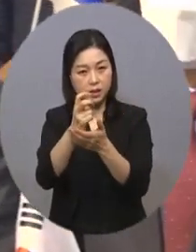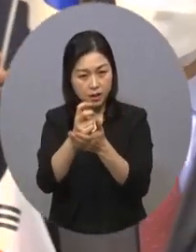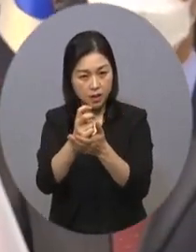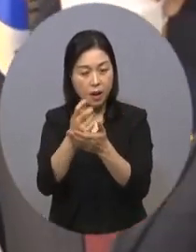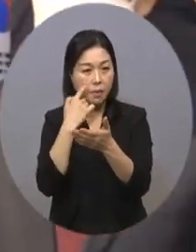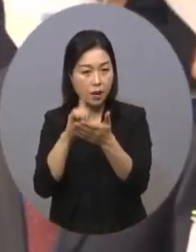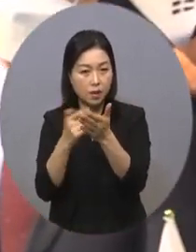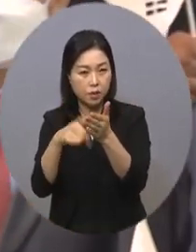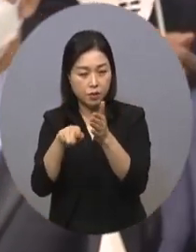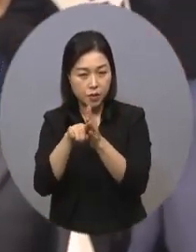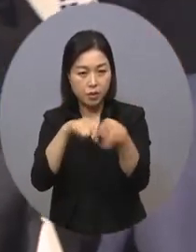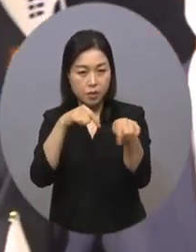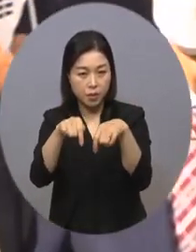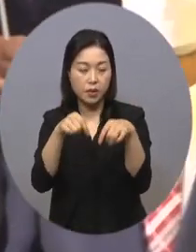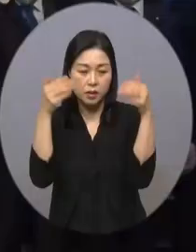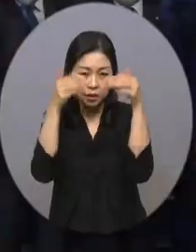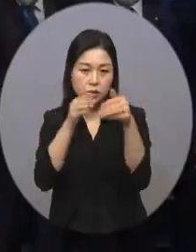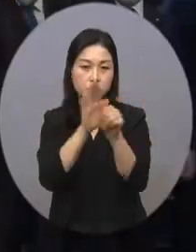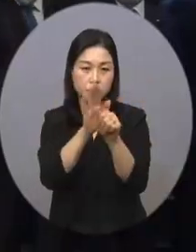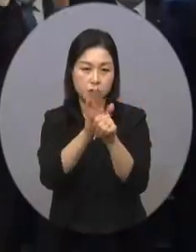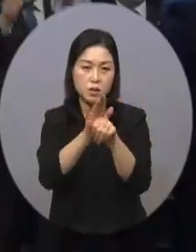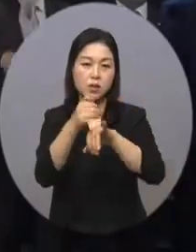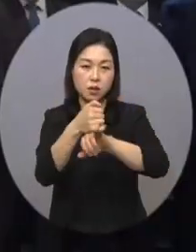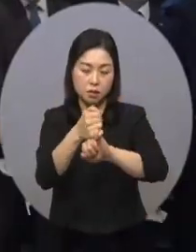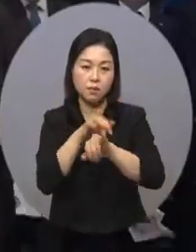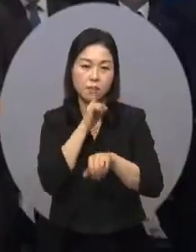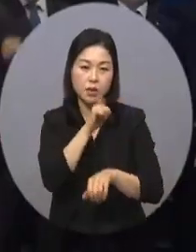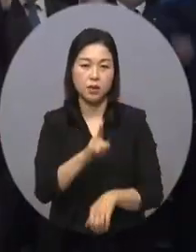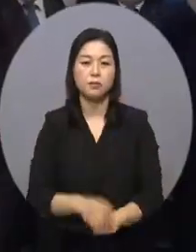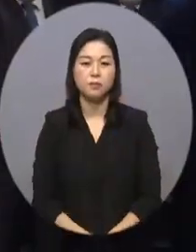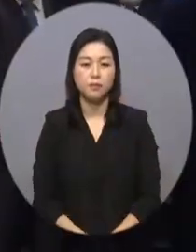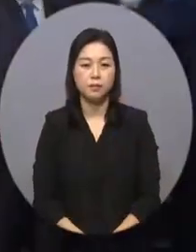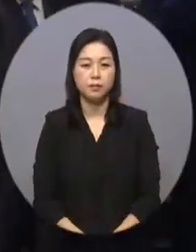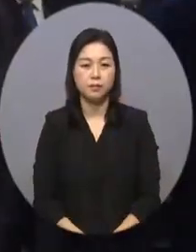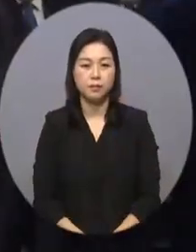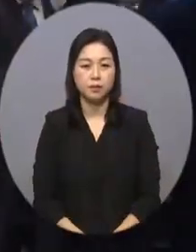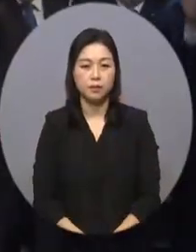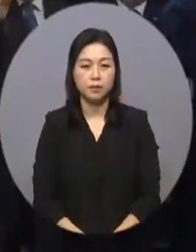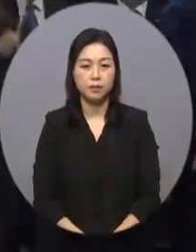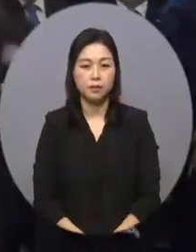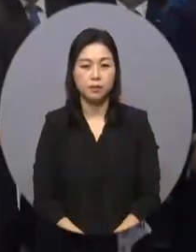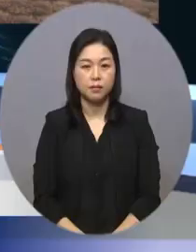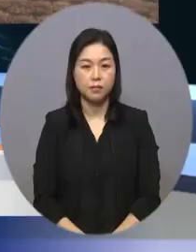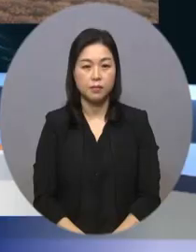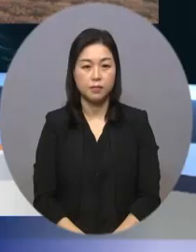집중할 예정이라고 전했습니다. 복지TV 뉴스 노혜림입니다.